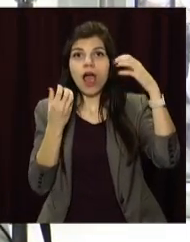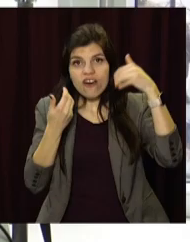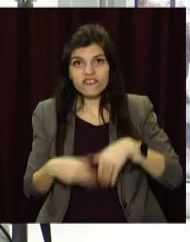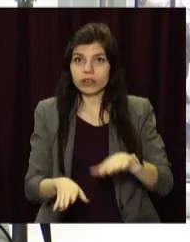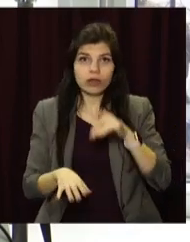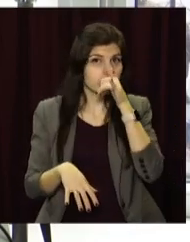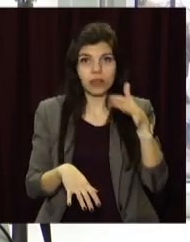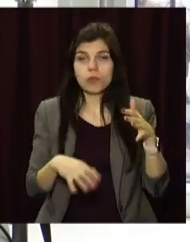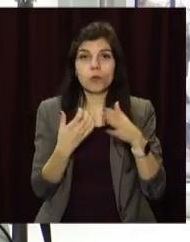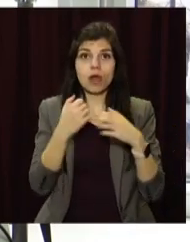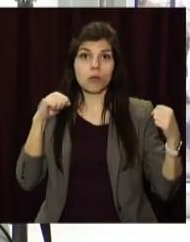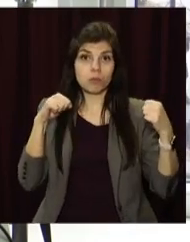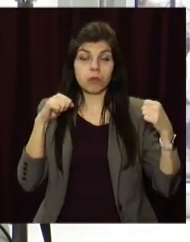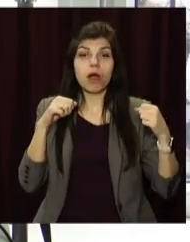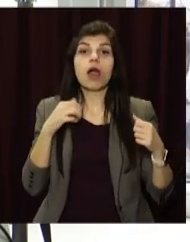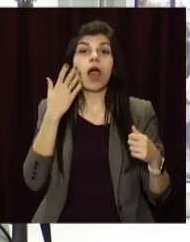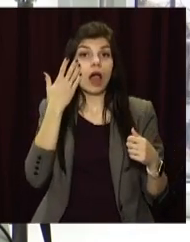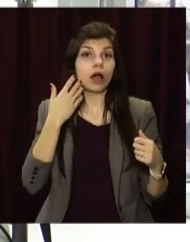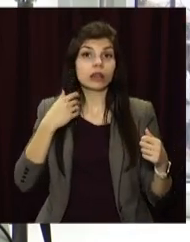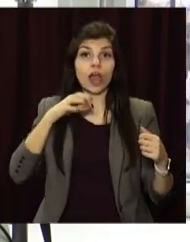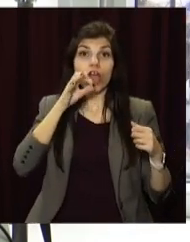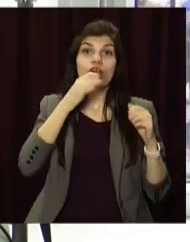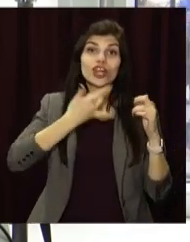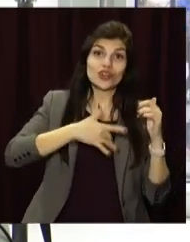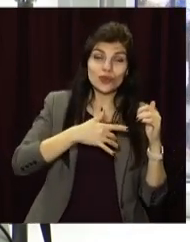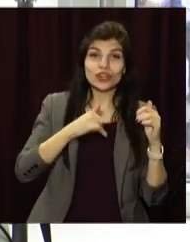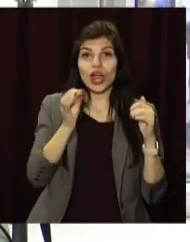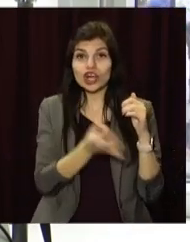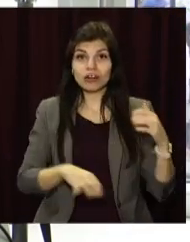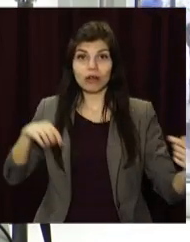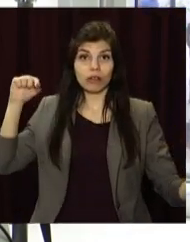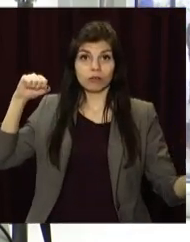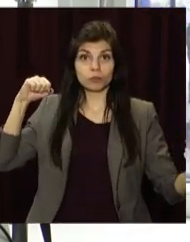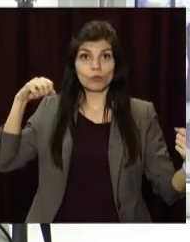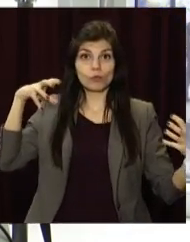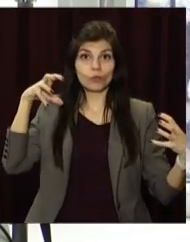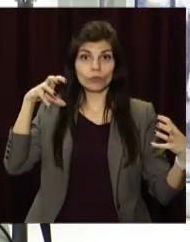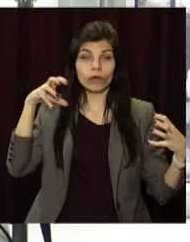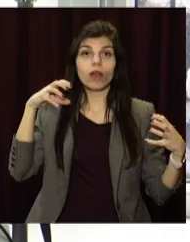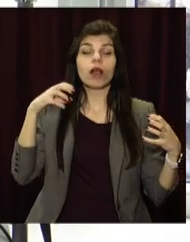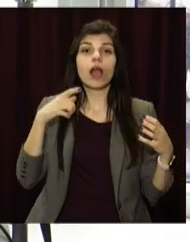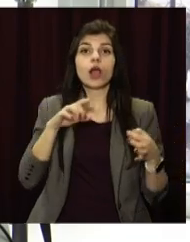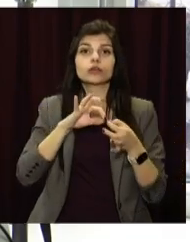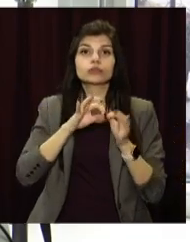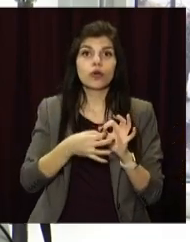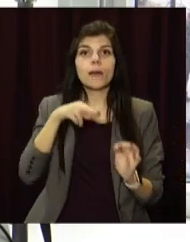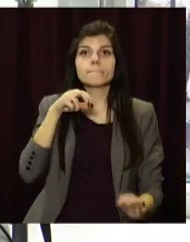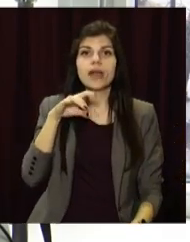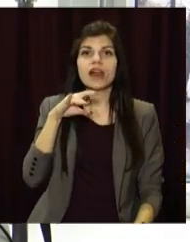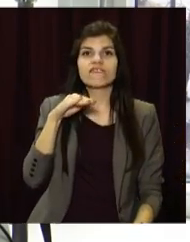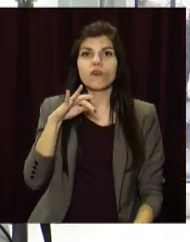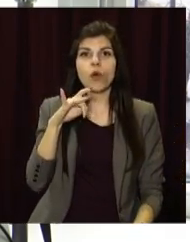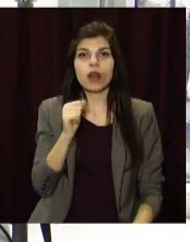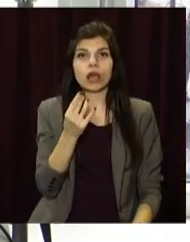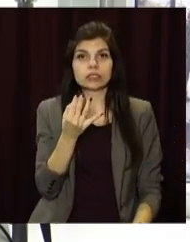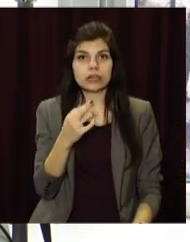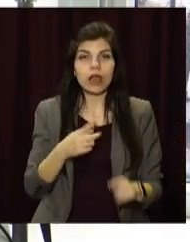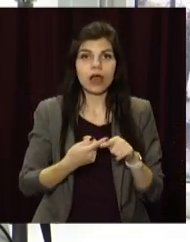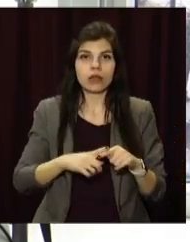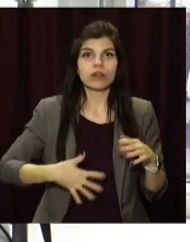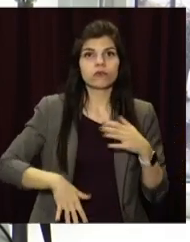то все 3 шарика могут выйти. Но зачастую шарики глотаются по отдельности. Когда один из шариков проходит в